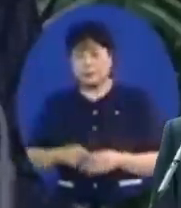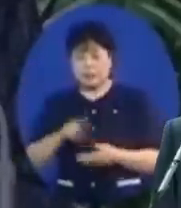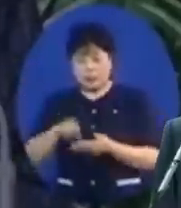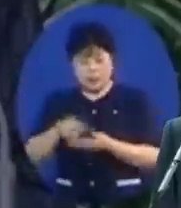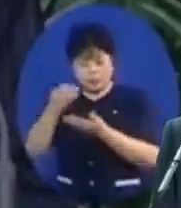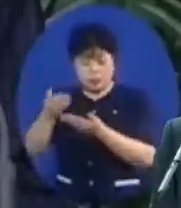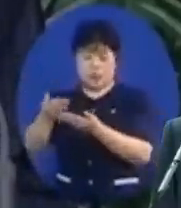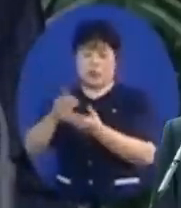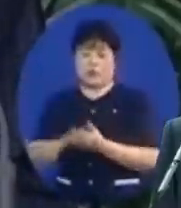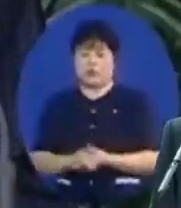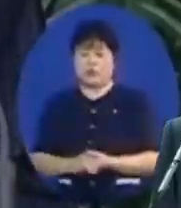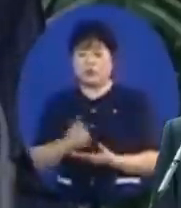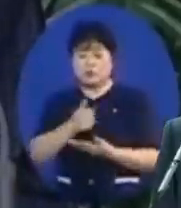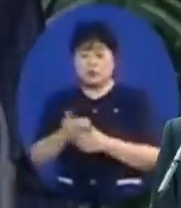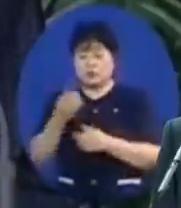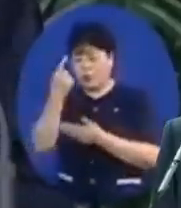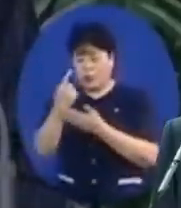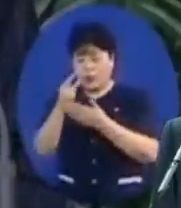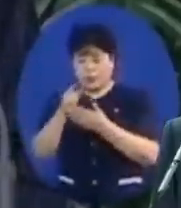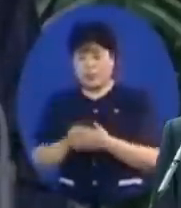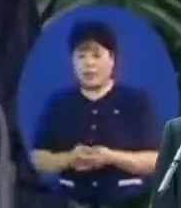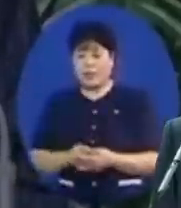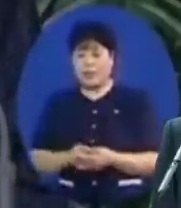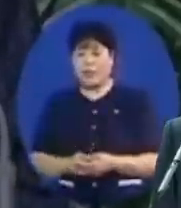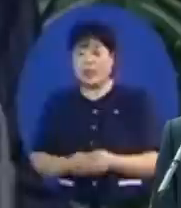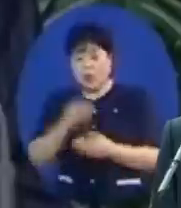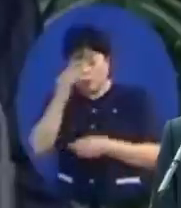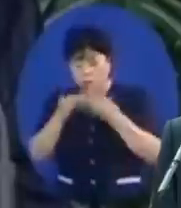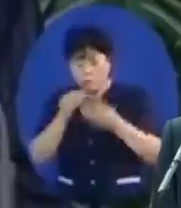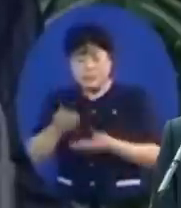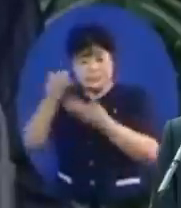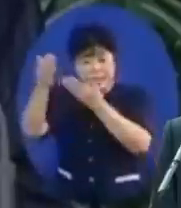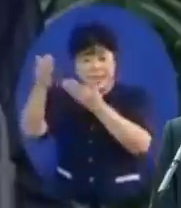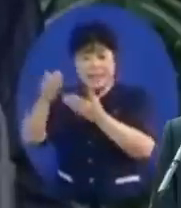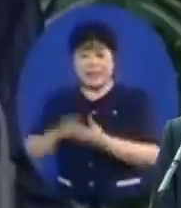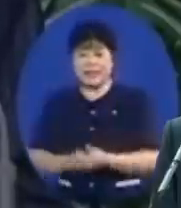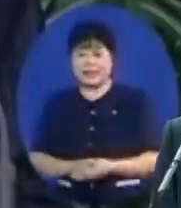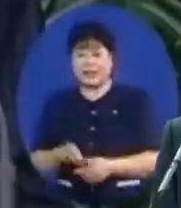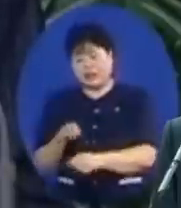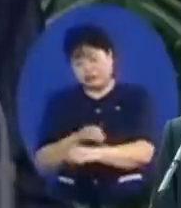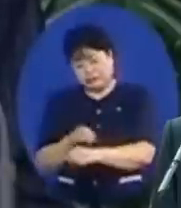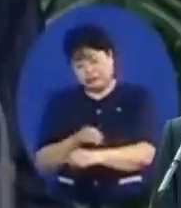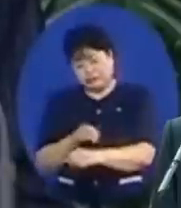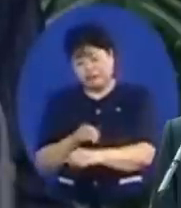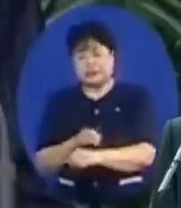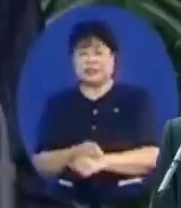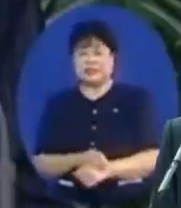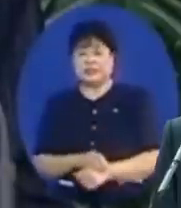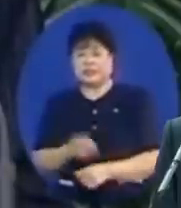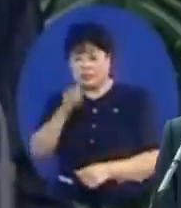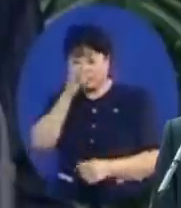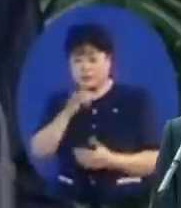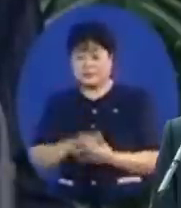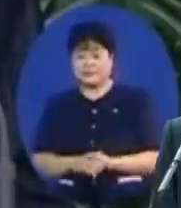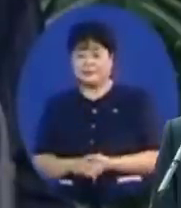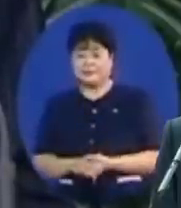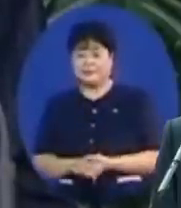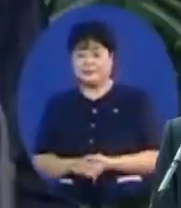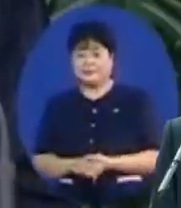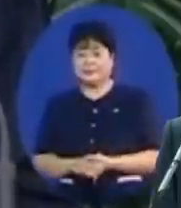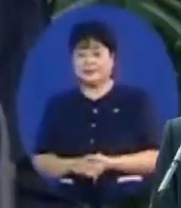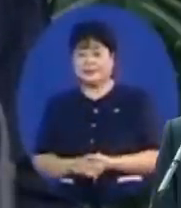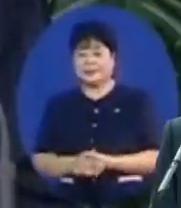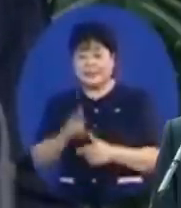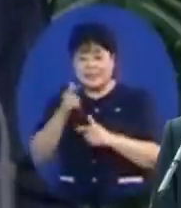속건제, 주님께 나올 때마다 번제, 아주 귀찮기가 말로 다 할 수 없습니다.